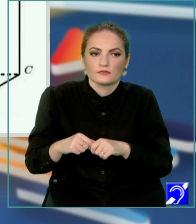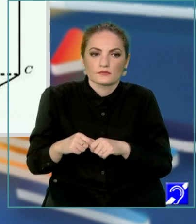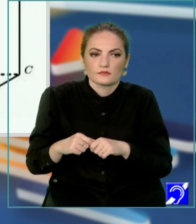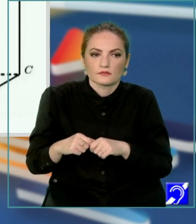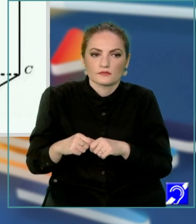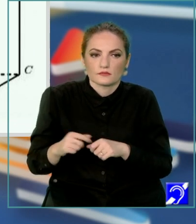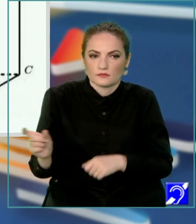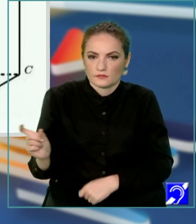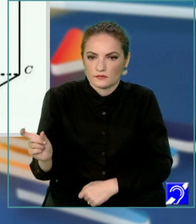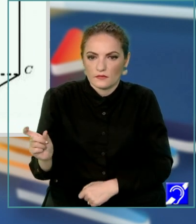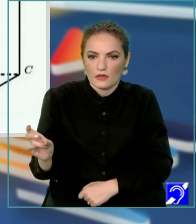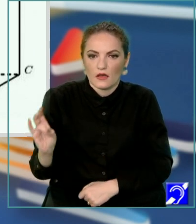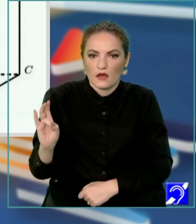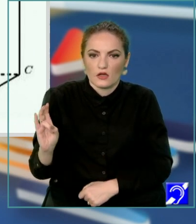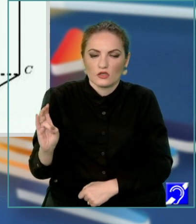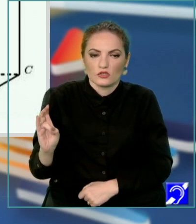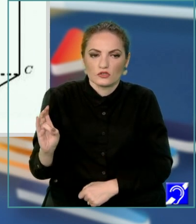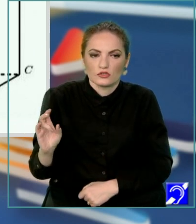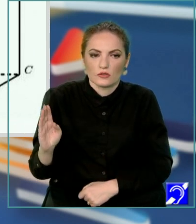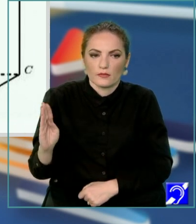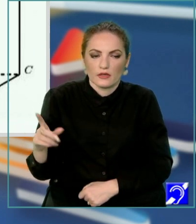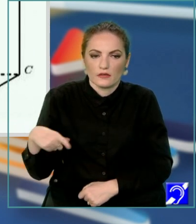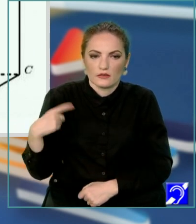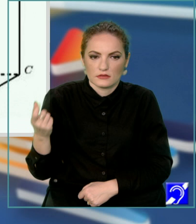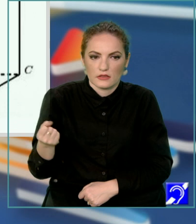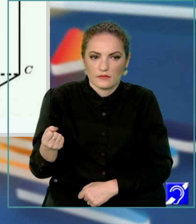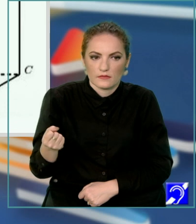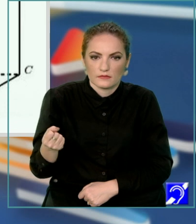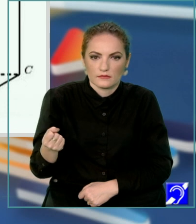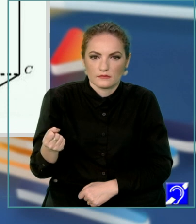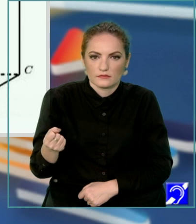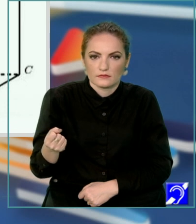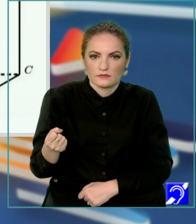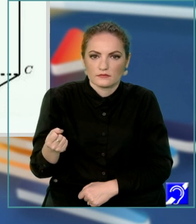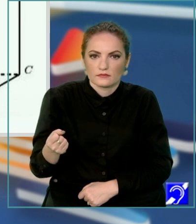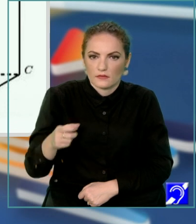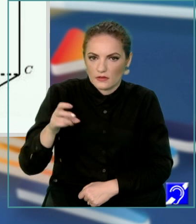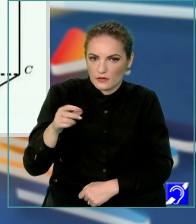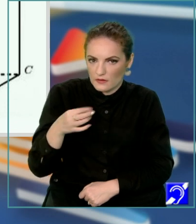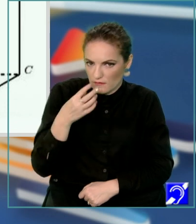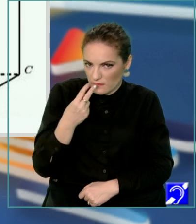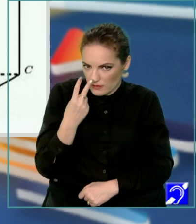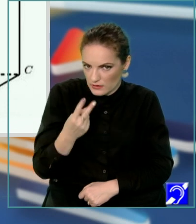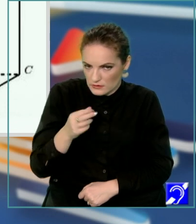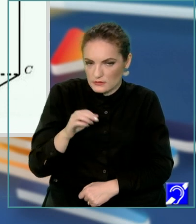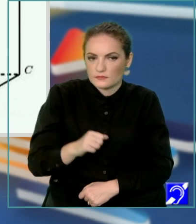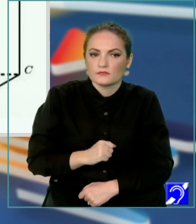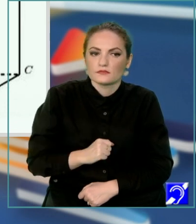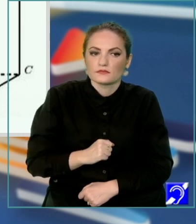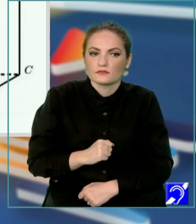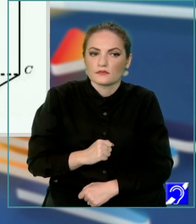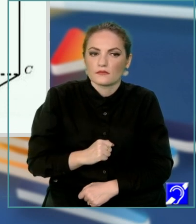segmentul HB este să îl și trasăm segmentul HD este muchie